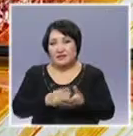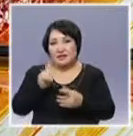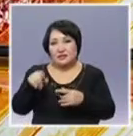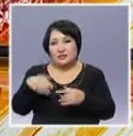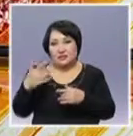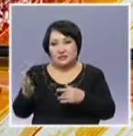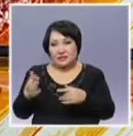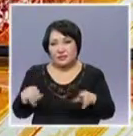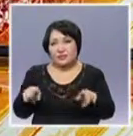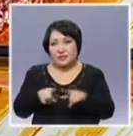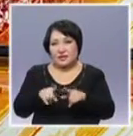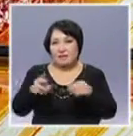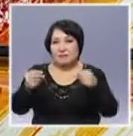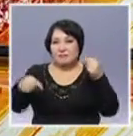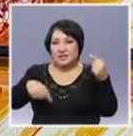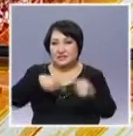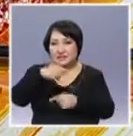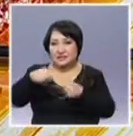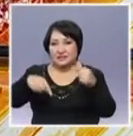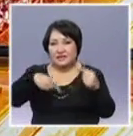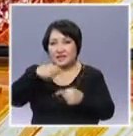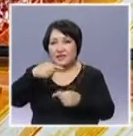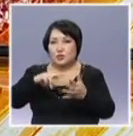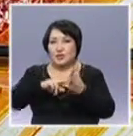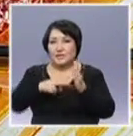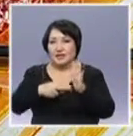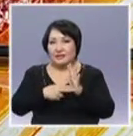ол да бизнестің жаңа жоспарларын